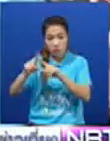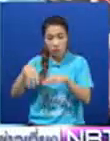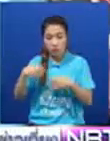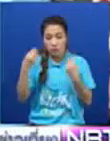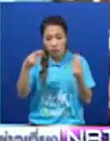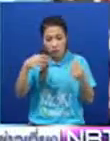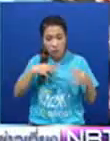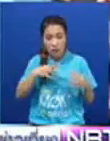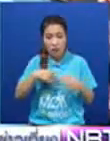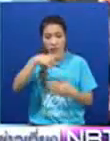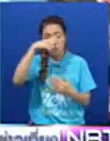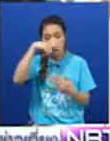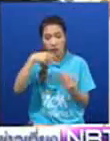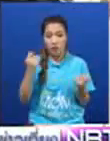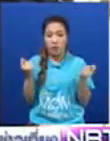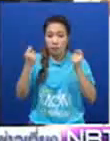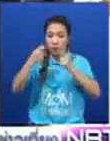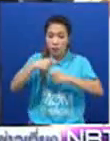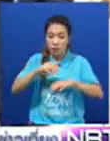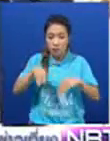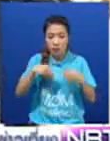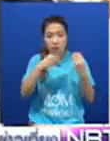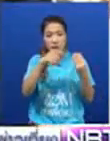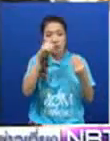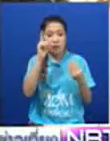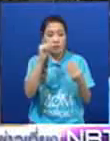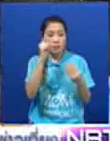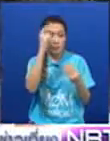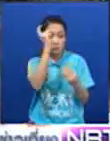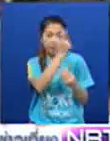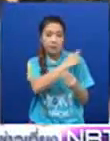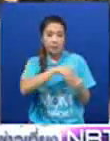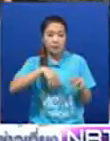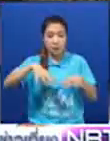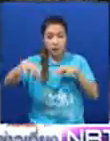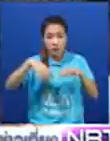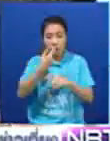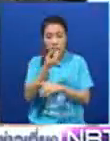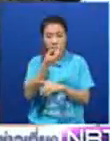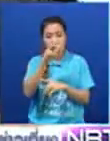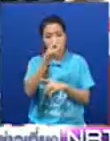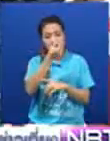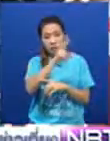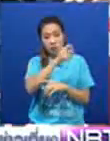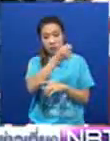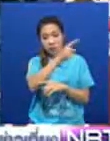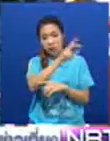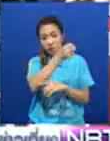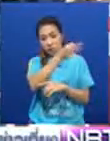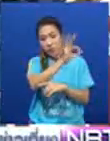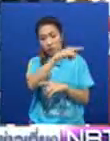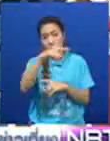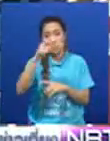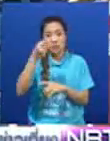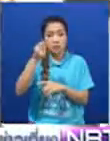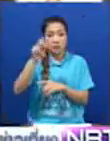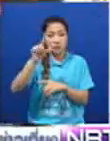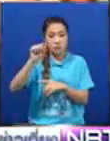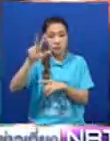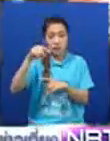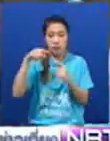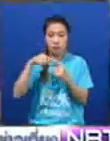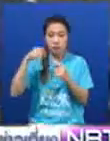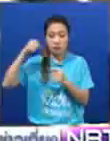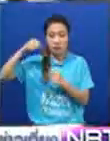เป็นไทยนุ่งผ้าไทยถวายราชินีนะคะซึ่งจะจัดขึ้นระหว่างวันที่19ถึง23สิงหาคมนี้ที่ลานพาร์คสยามพาราก